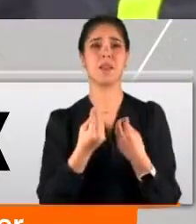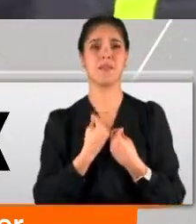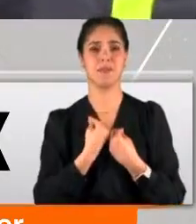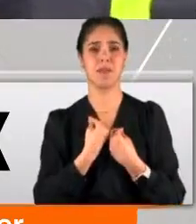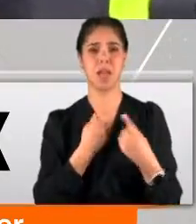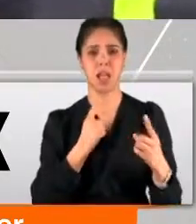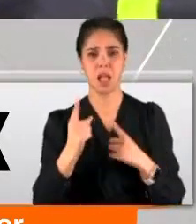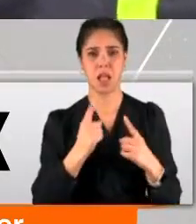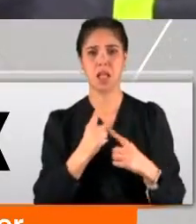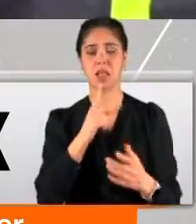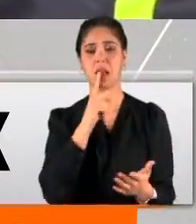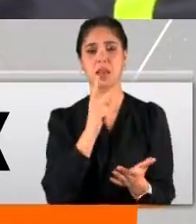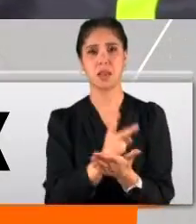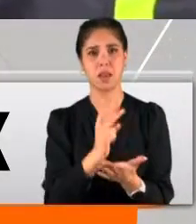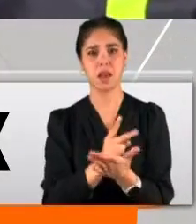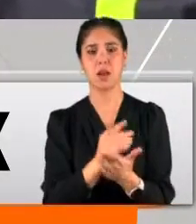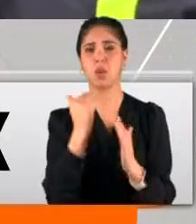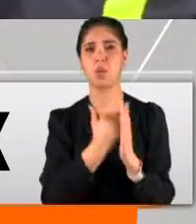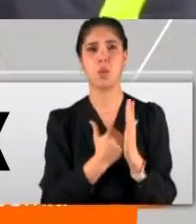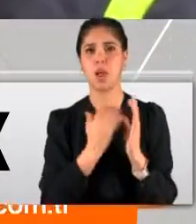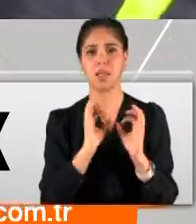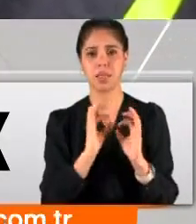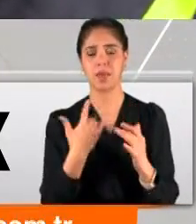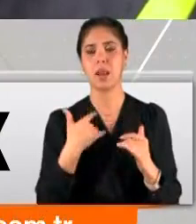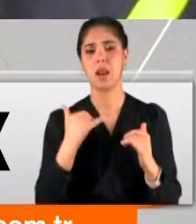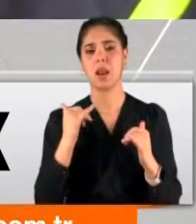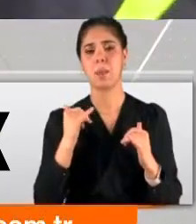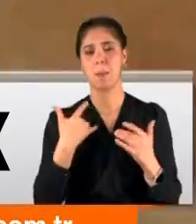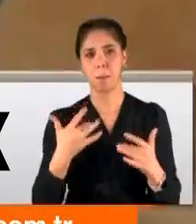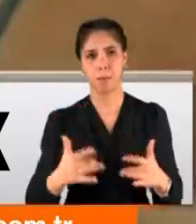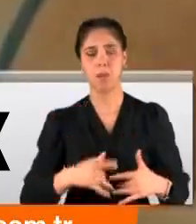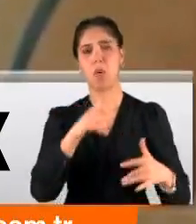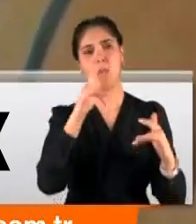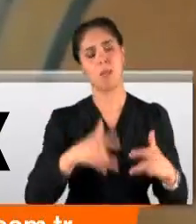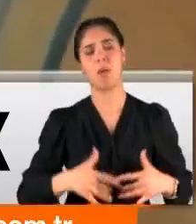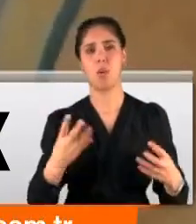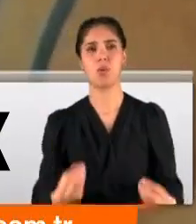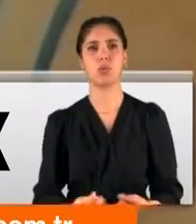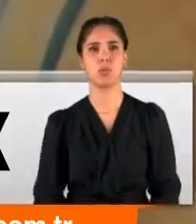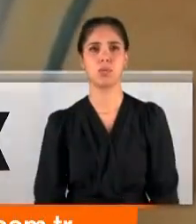Adaletin vermiş olduğu kural neyse ben de razıyım, ona da razı gelsin. Bu geliyor.